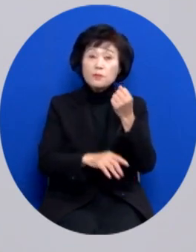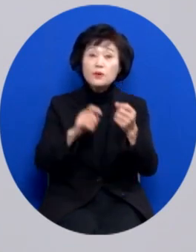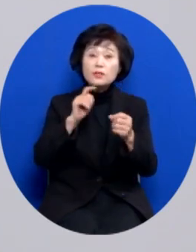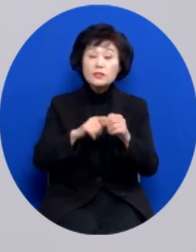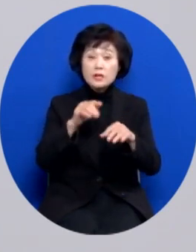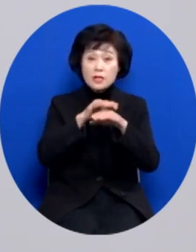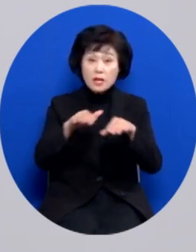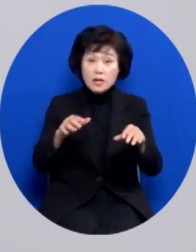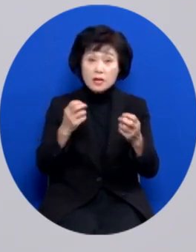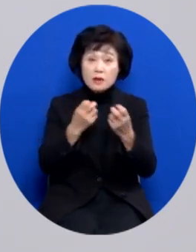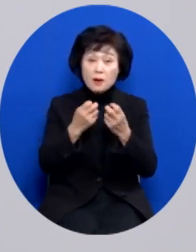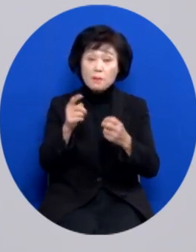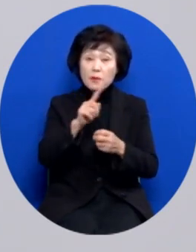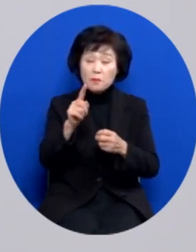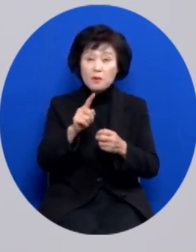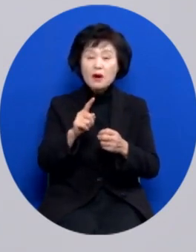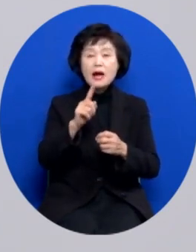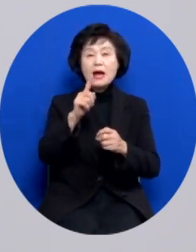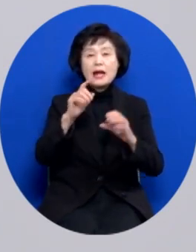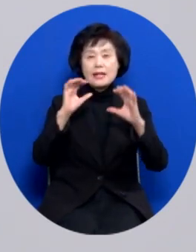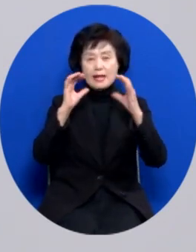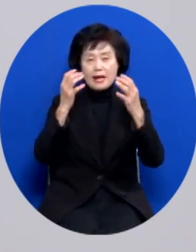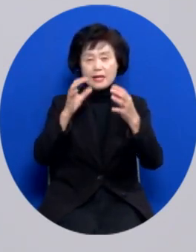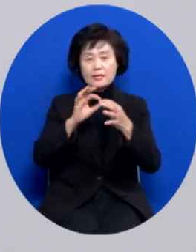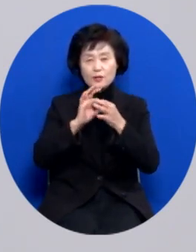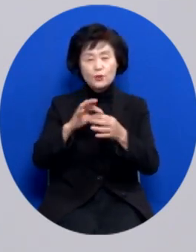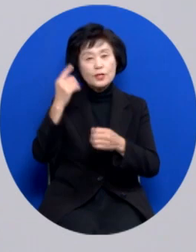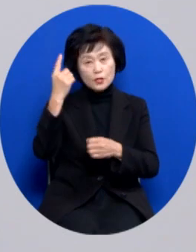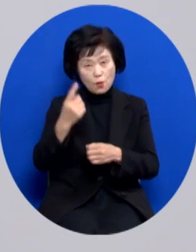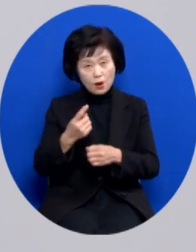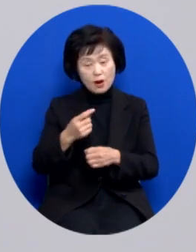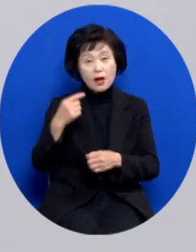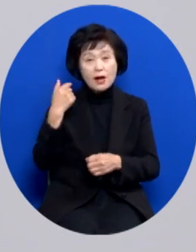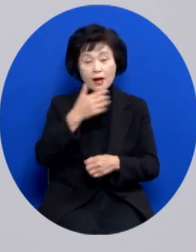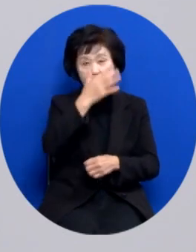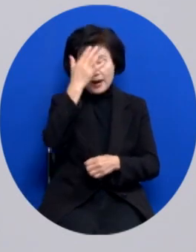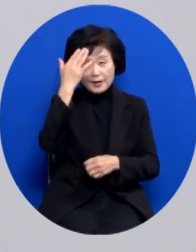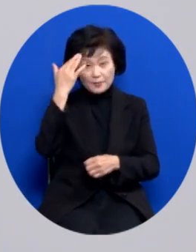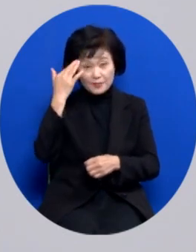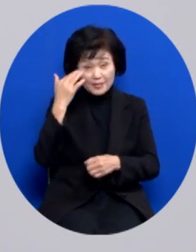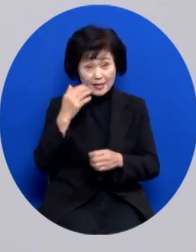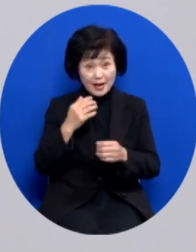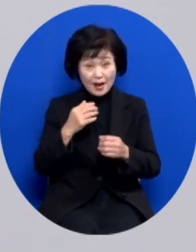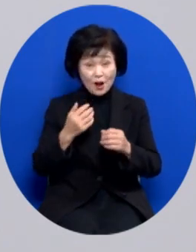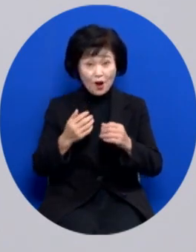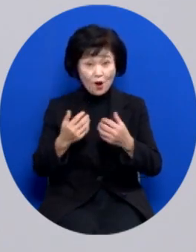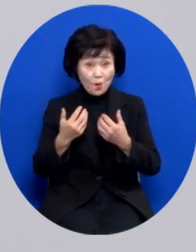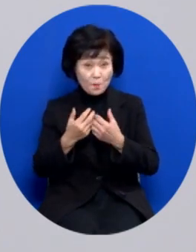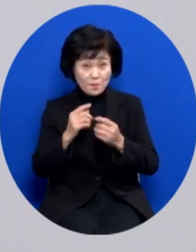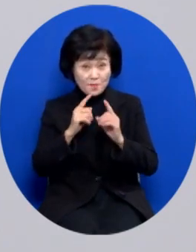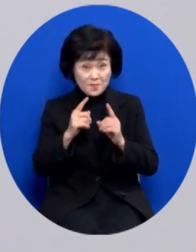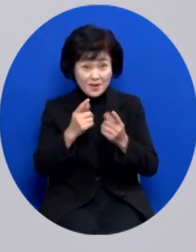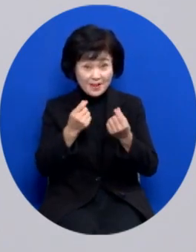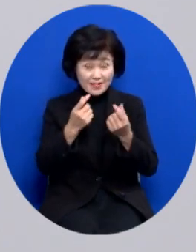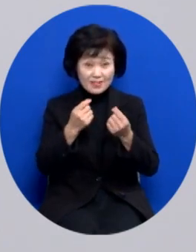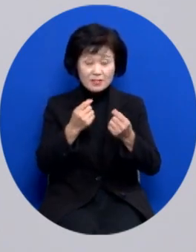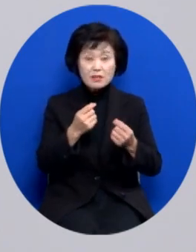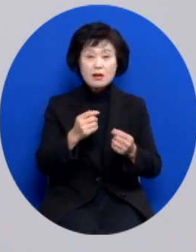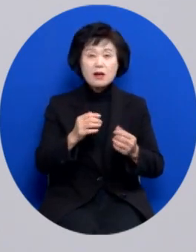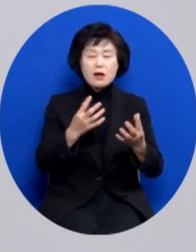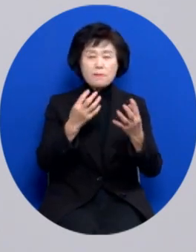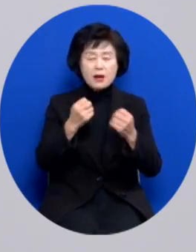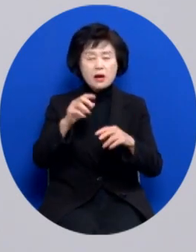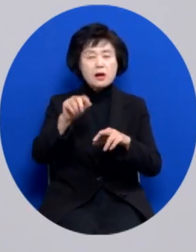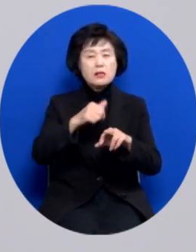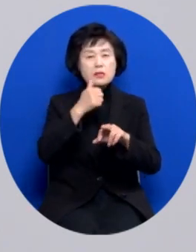해결은 한 아기를 통해서 옵니다. 이것은 아름다운 역설입니다. 세상의 왕들과 군대와